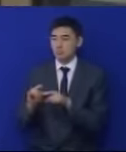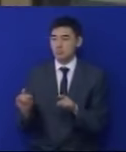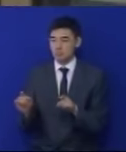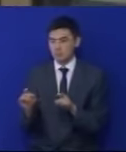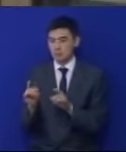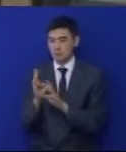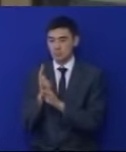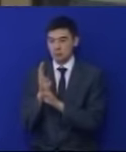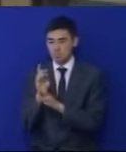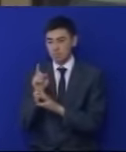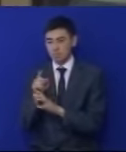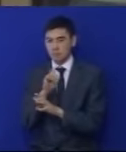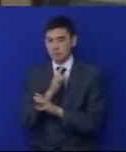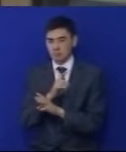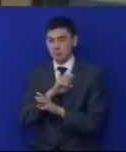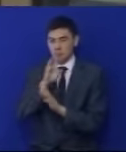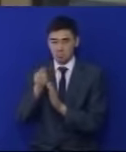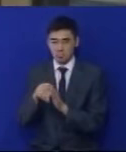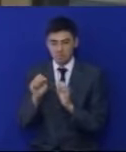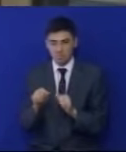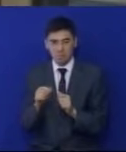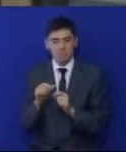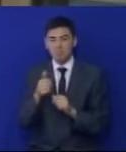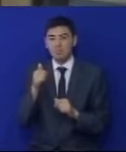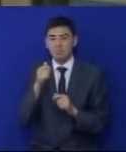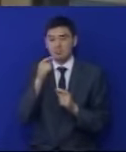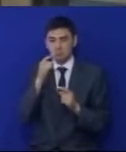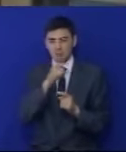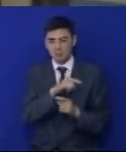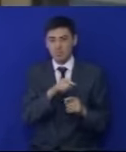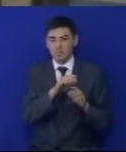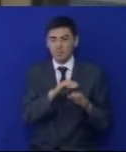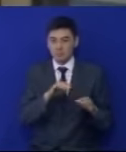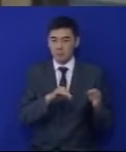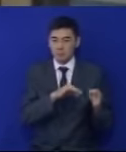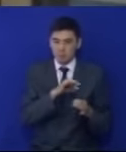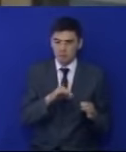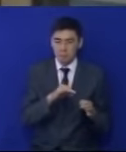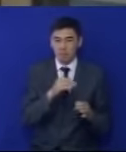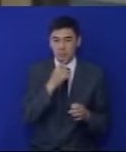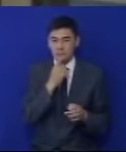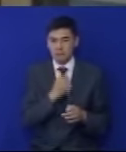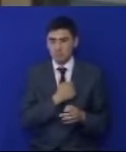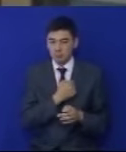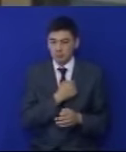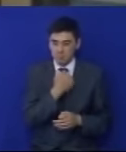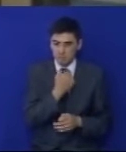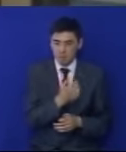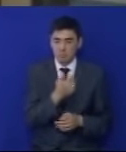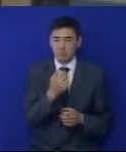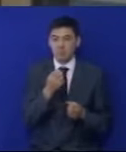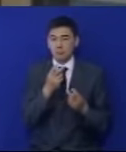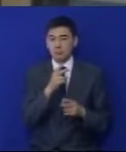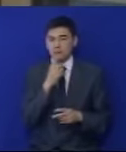Бос орындар пайда болған алғашқы 3 күнде жетім және ата-ана қамқорлығынсыз қалған балаларға әскери қызметкерлер мен